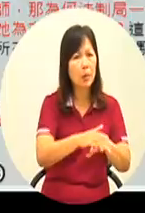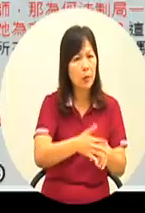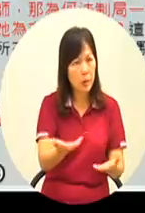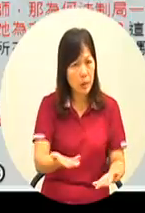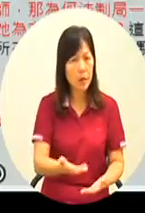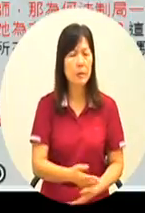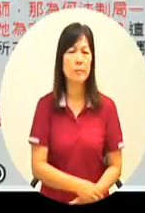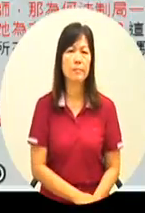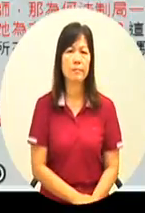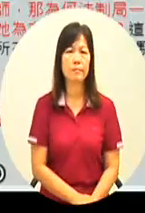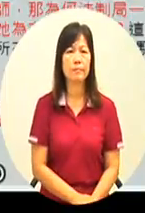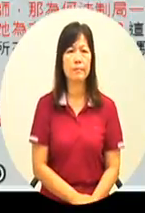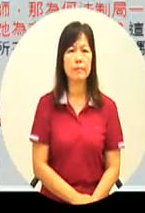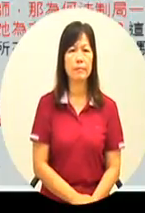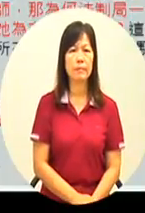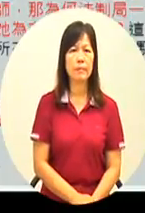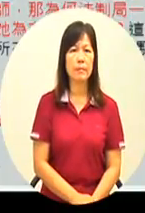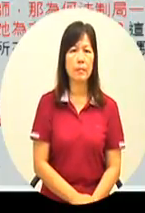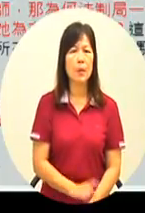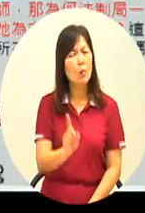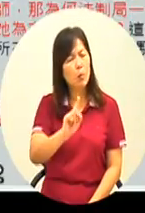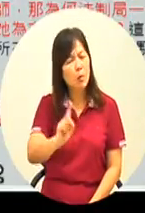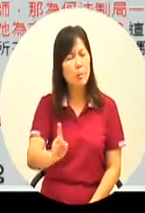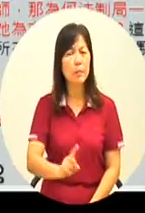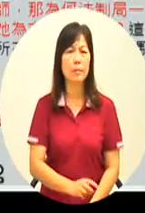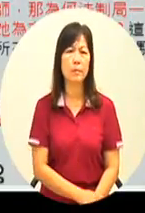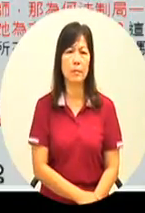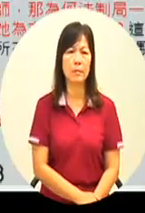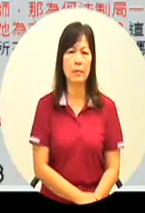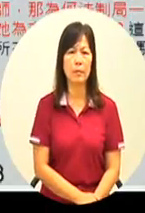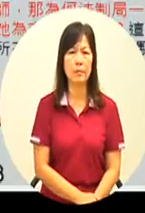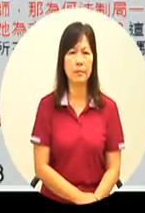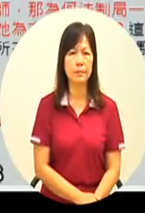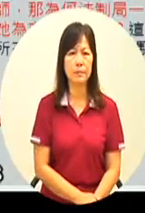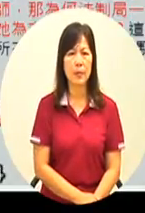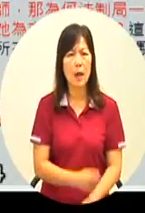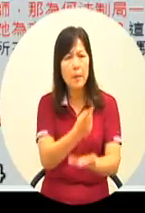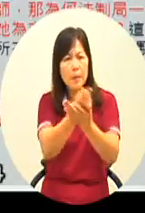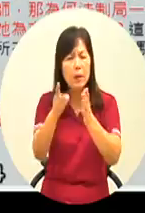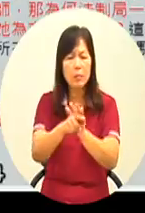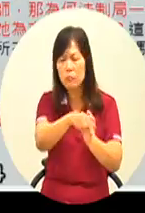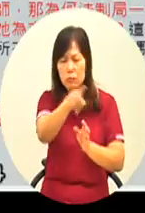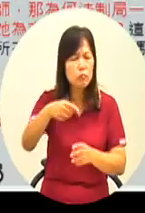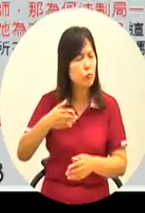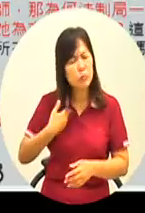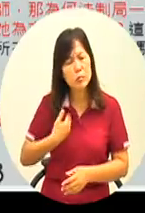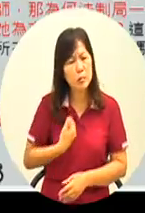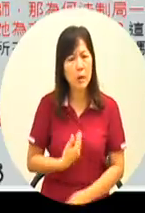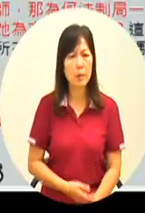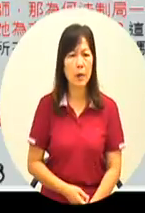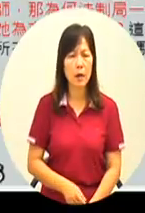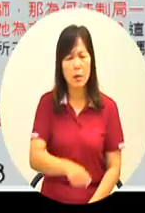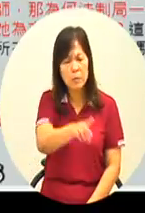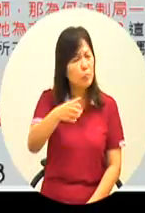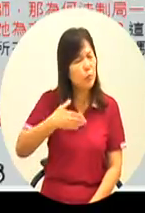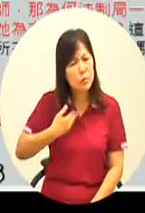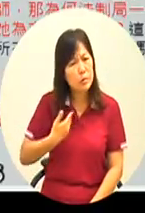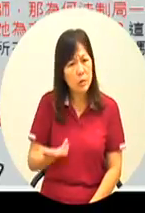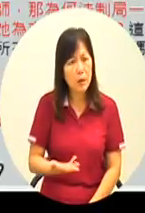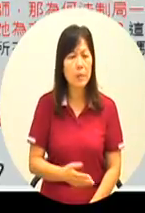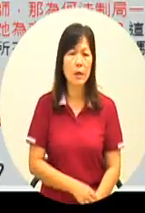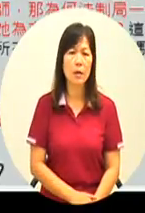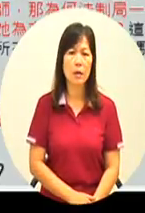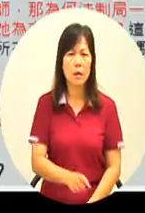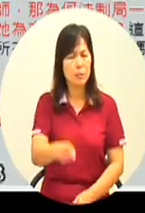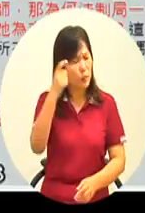所去？为什么？难道大家都不知道吗？难道法制局不知道吗？法制局不知